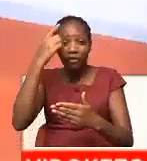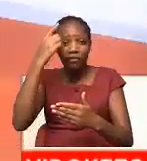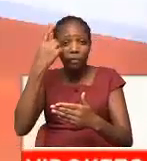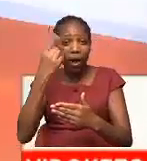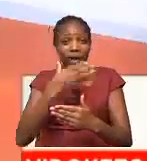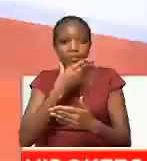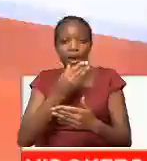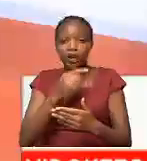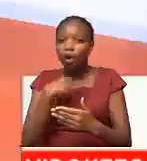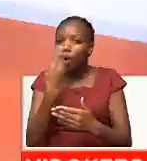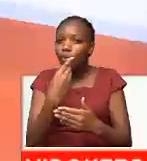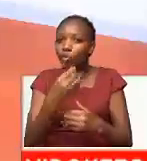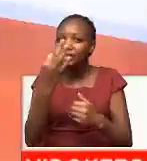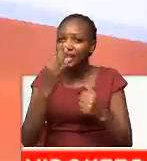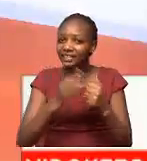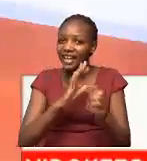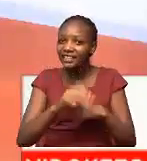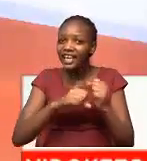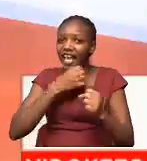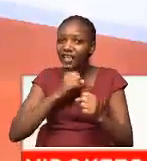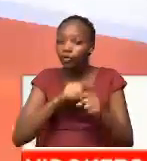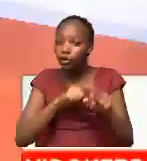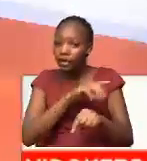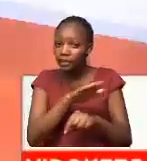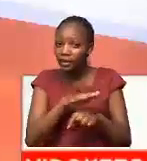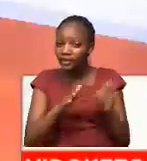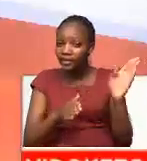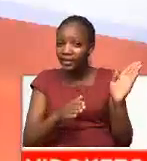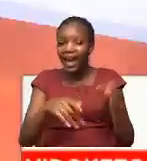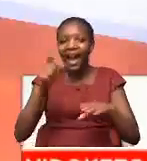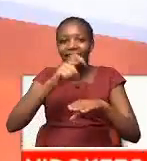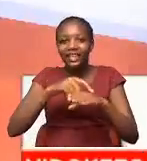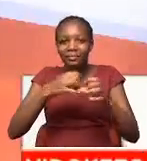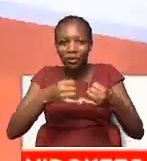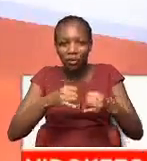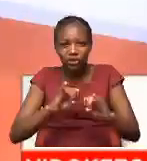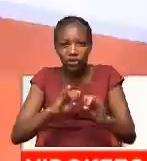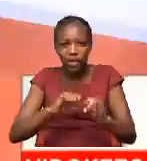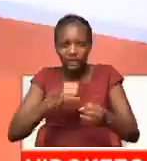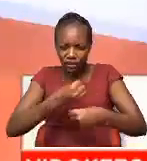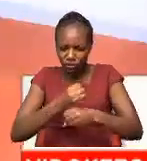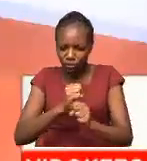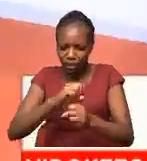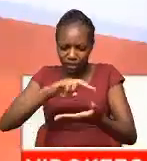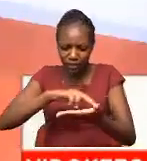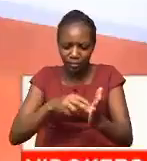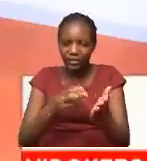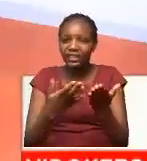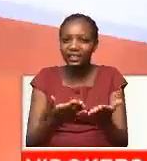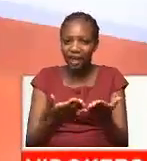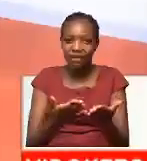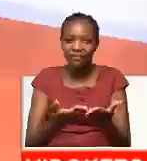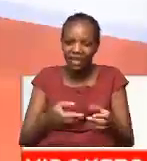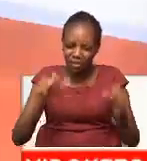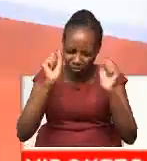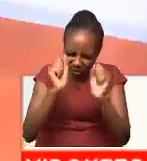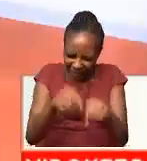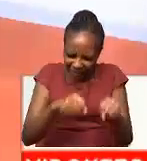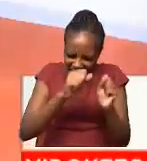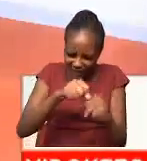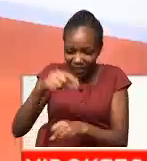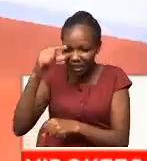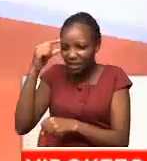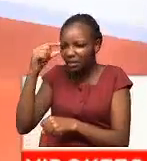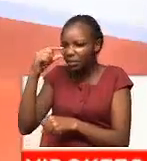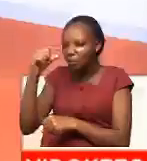miaka 38 katika eneo la Goldmine alipokuwa akiendeleza shughuli za kuchimba dhahabu. Mwandishi wetu Mulindi